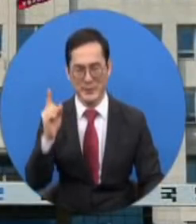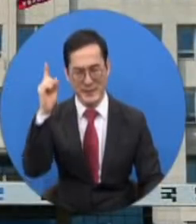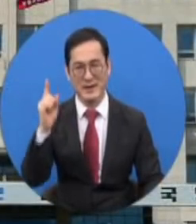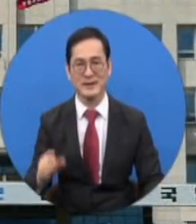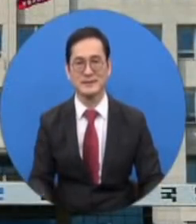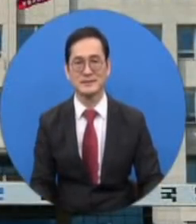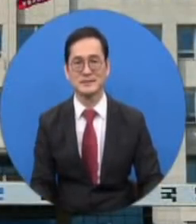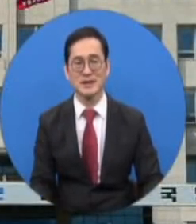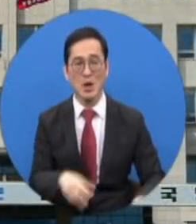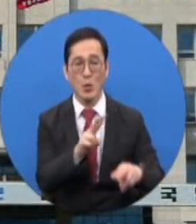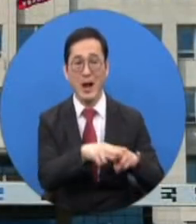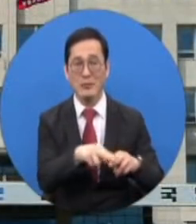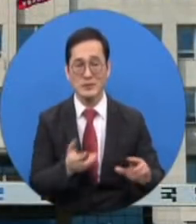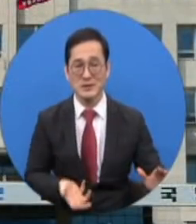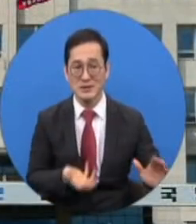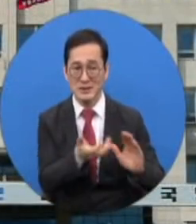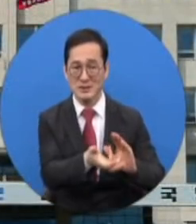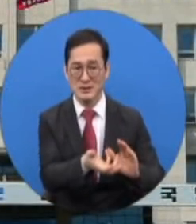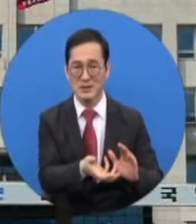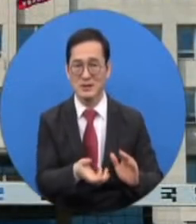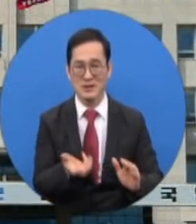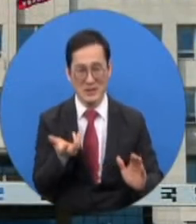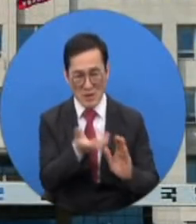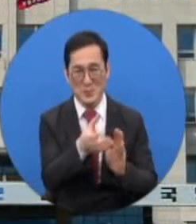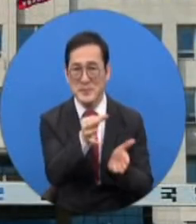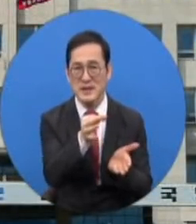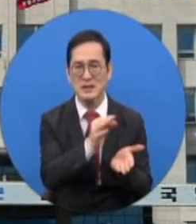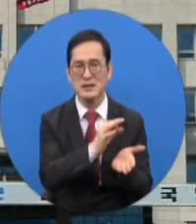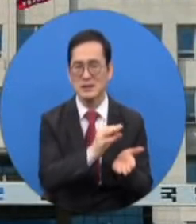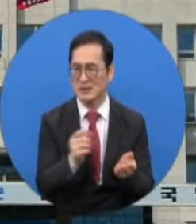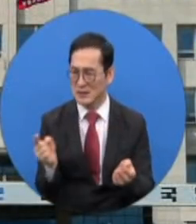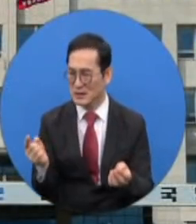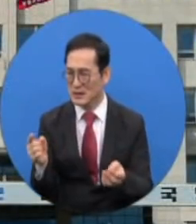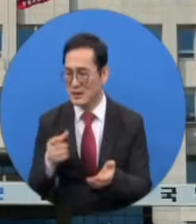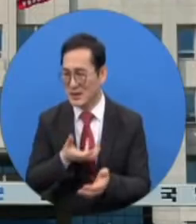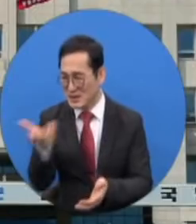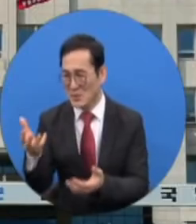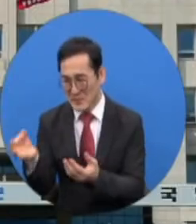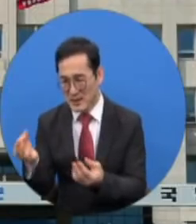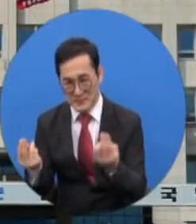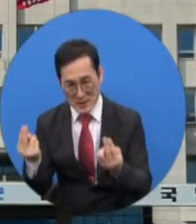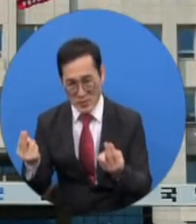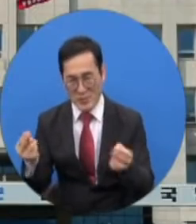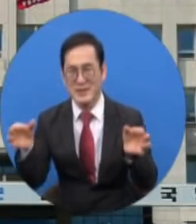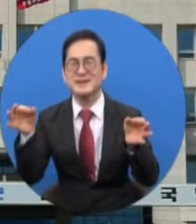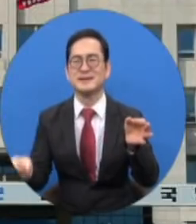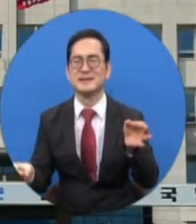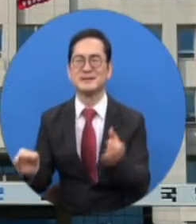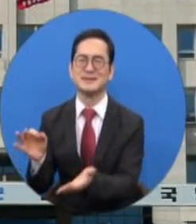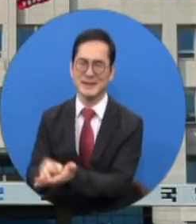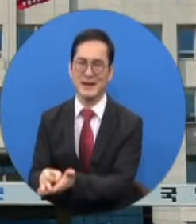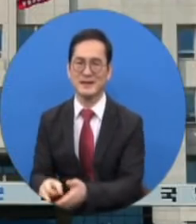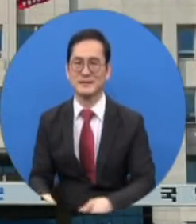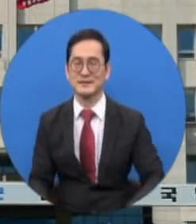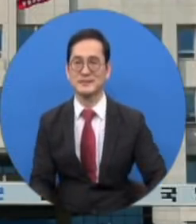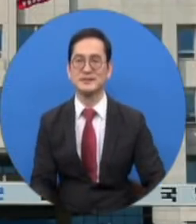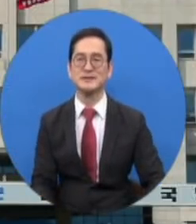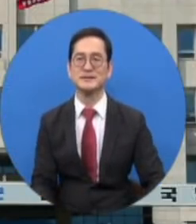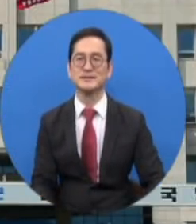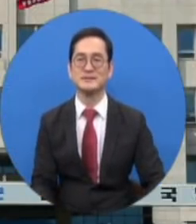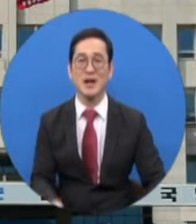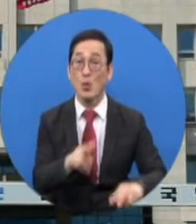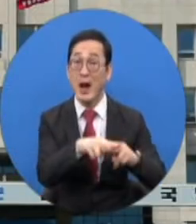광화문보다 비용 절감이다라는 얘기가 오늘 새롭게 나왔어요. 광화문 외교부 청사로 이전하게 되면 이전 비용이 500억이다.